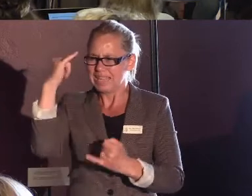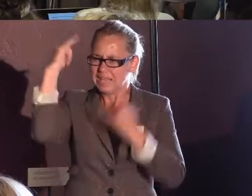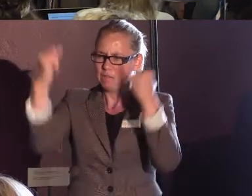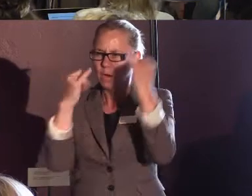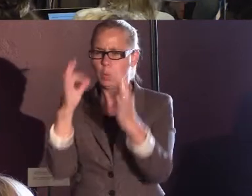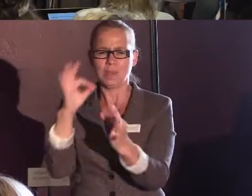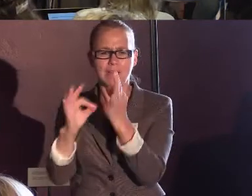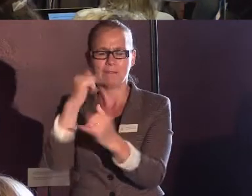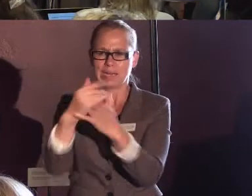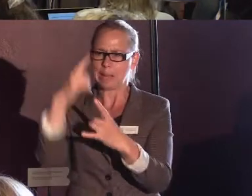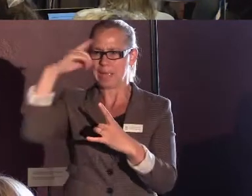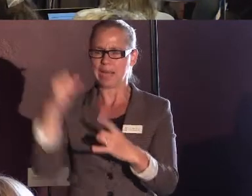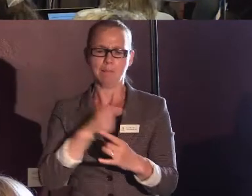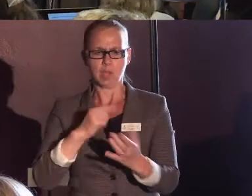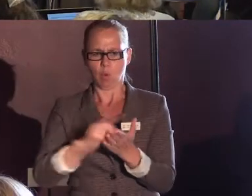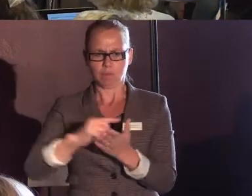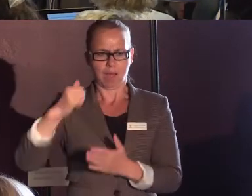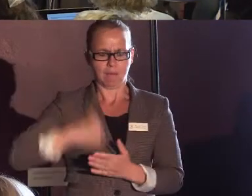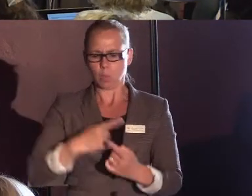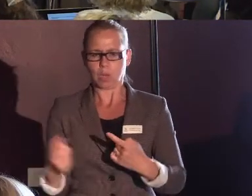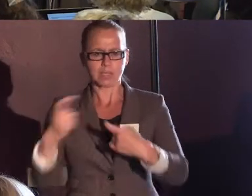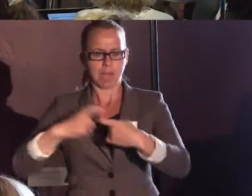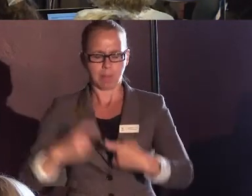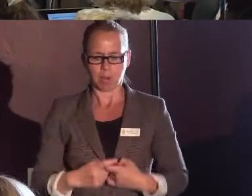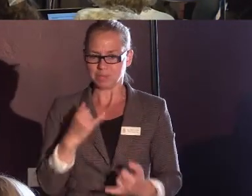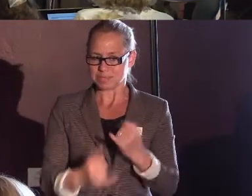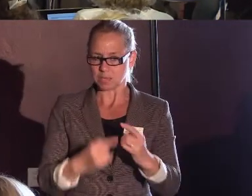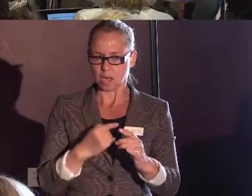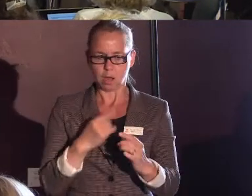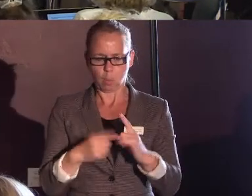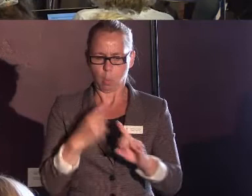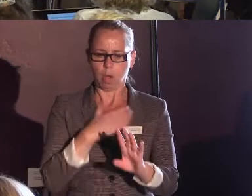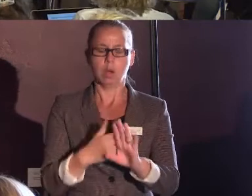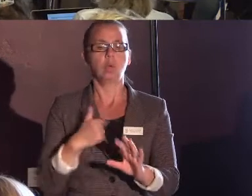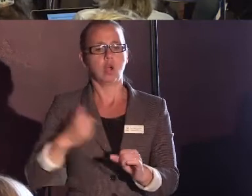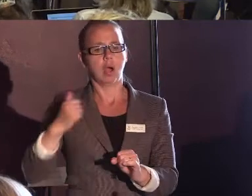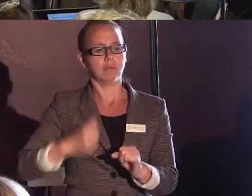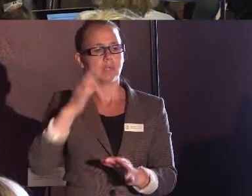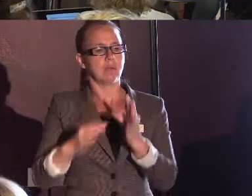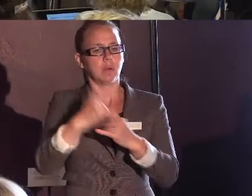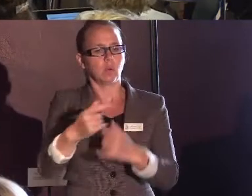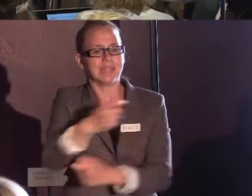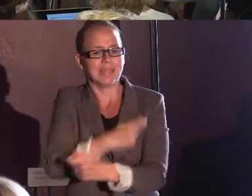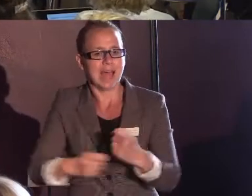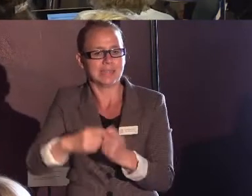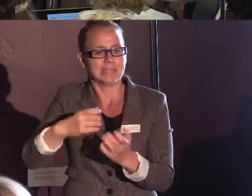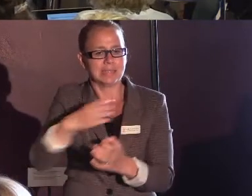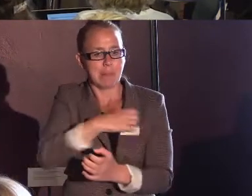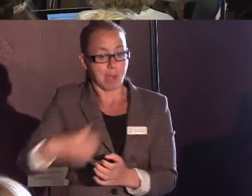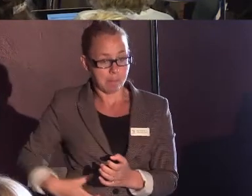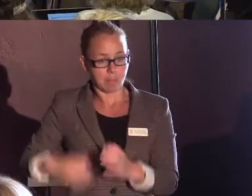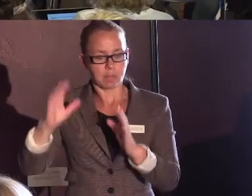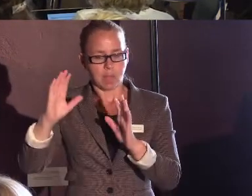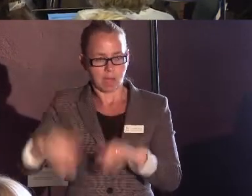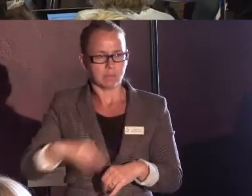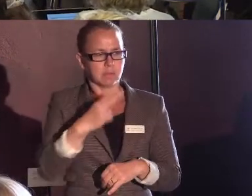som är ett begrepp som vi slänger oss med ganska mycket senare de senaste åren, så utgår jag från den definition som Näringsdepartementet